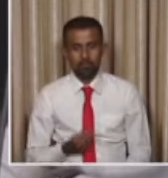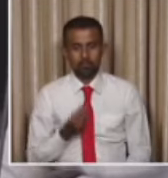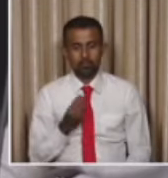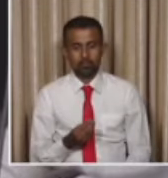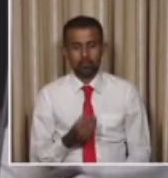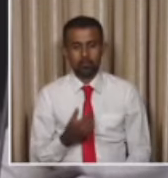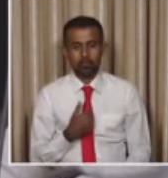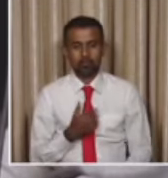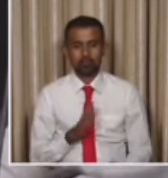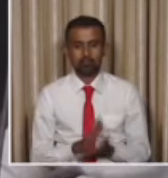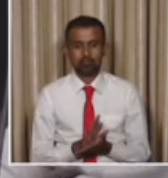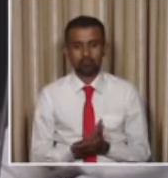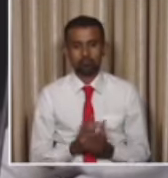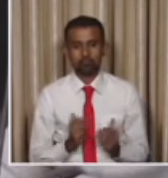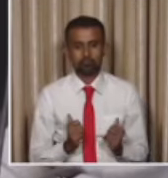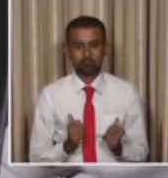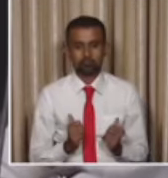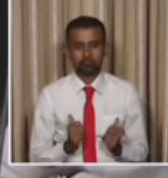අපි සතුටු